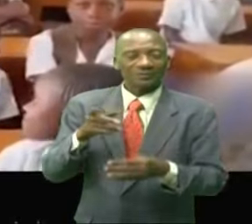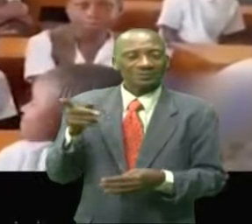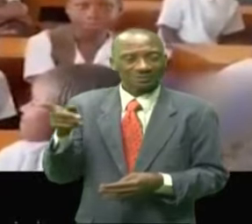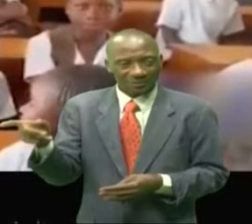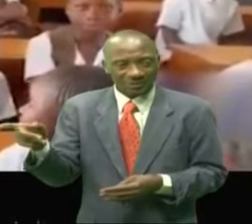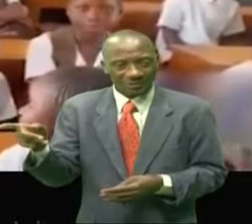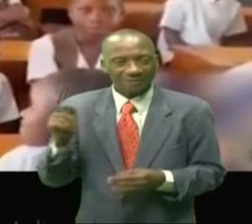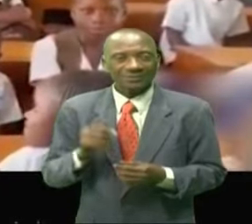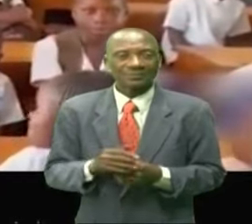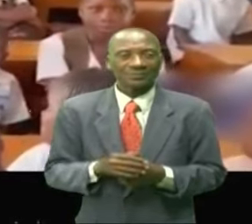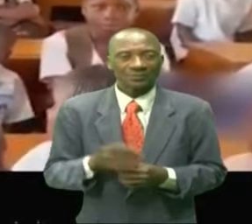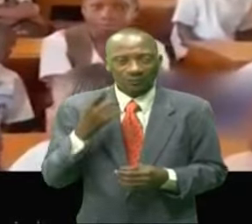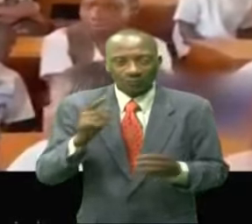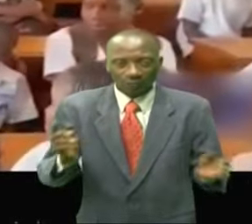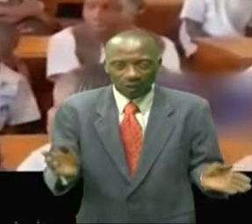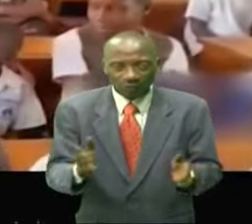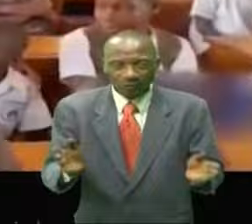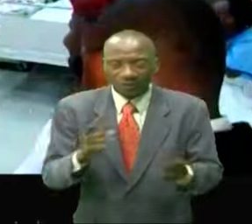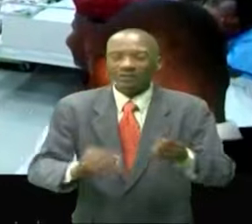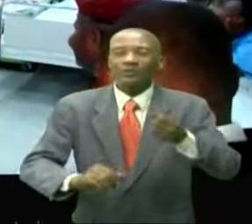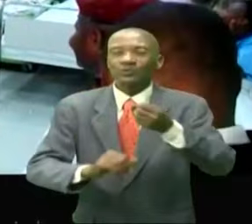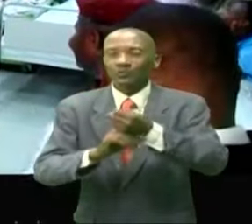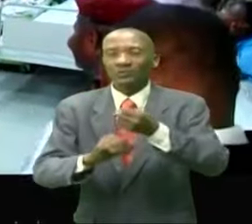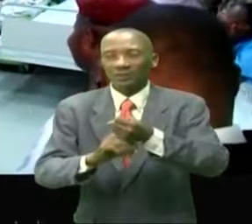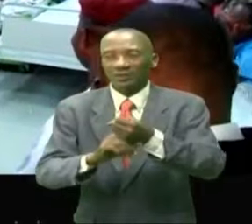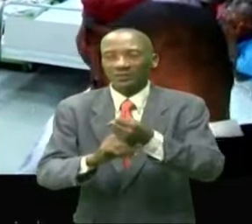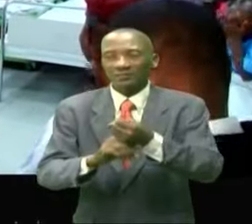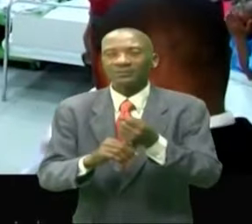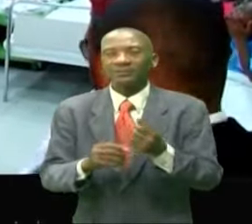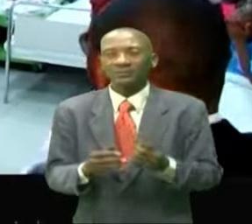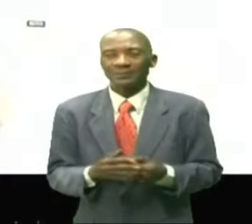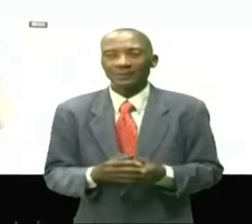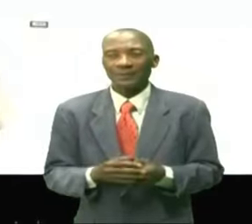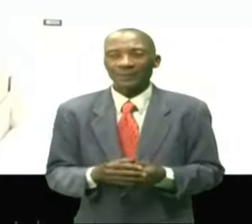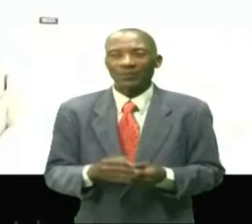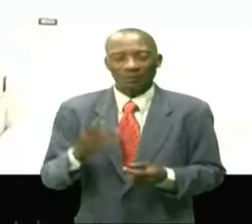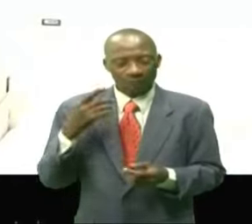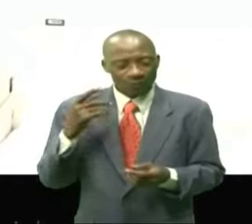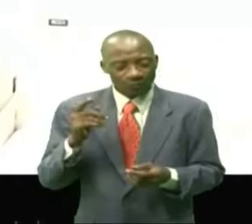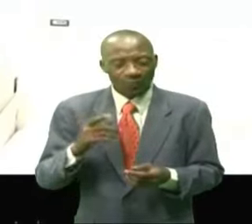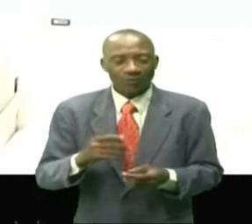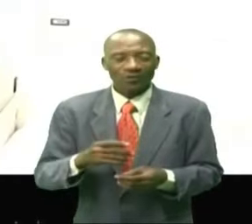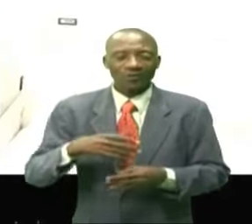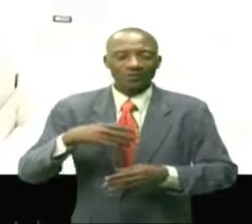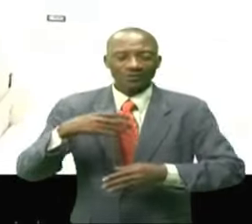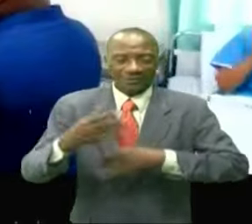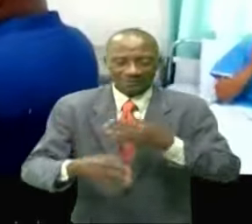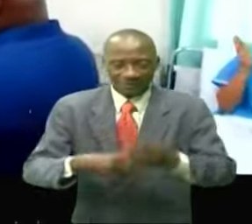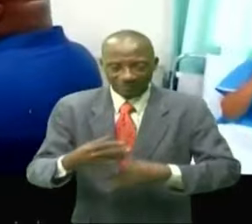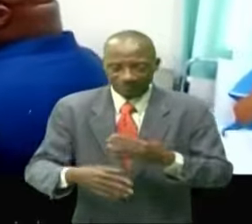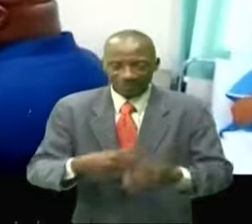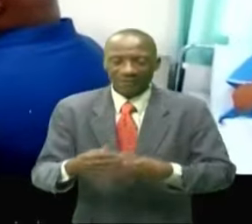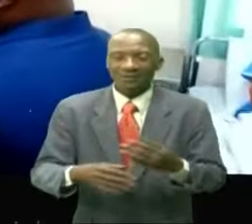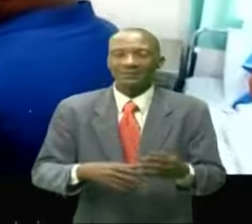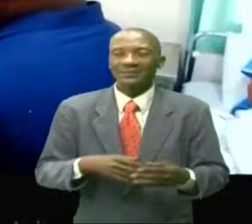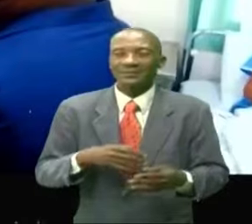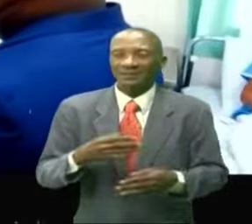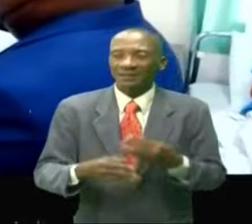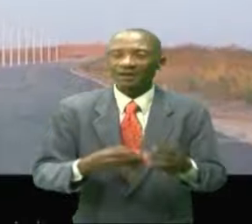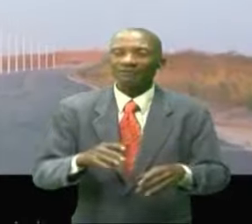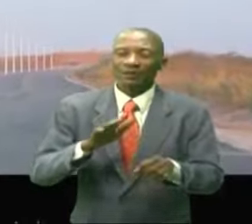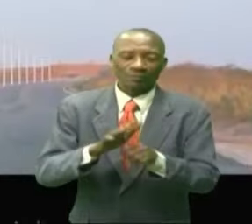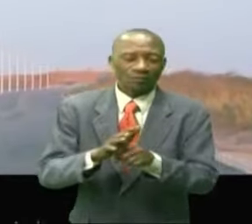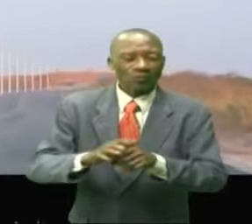de l'enseignement, catalyseur de développement, la mise en œuvre progressive de la couverture santé universelle et